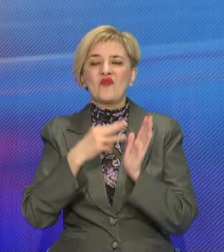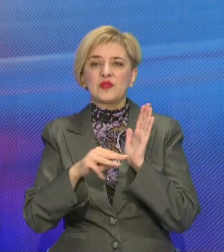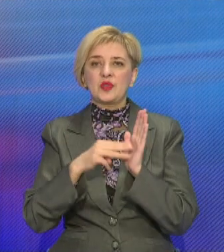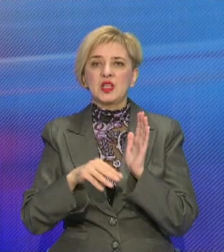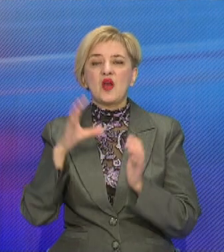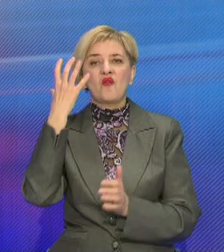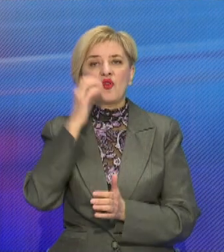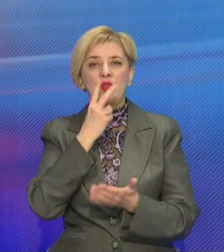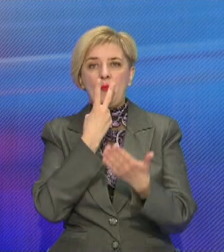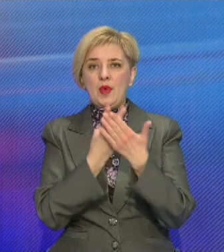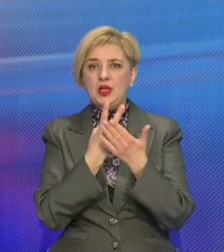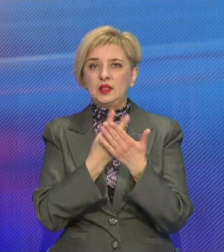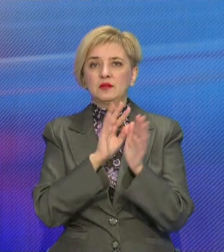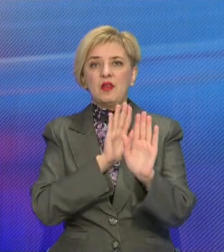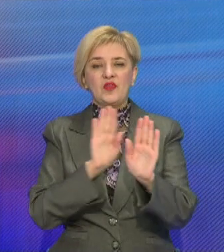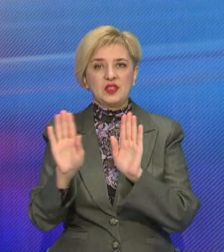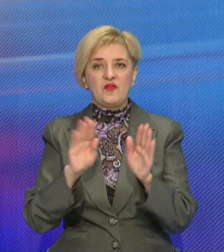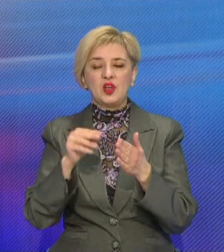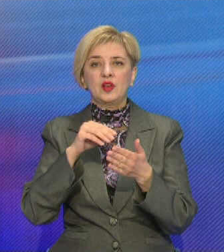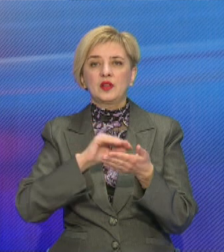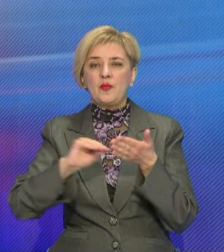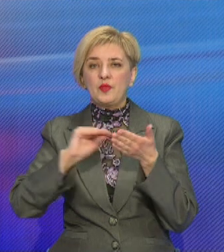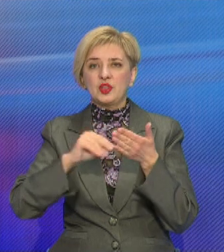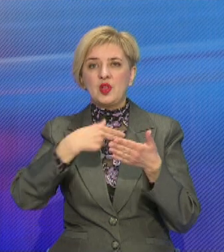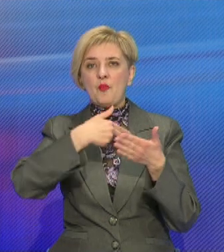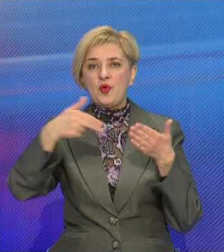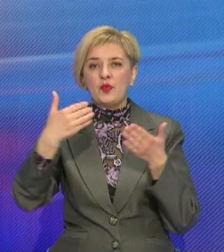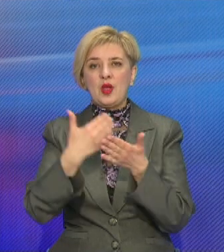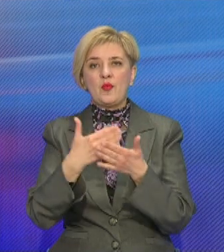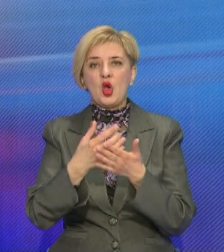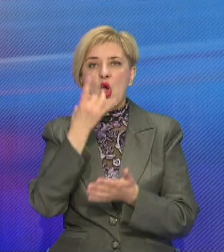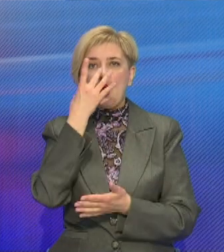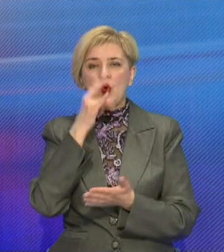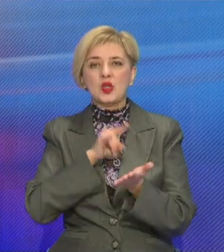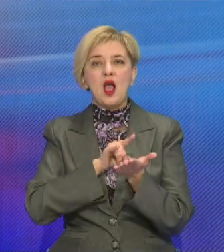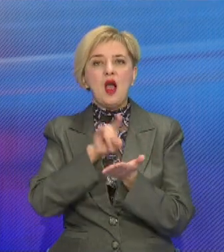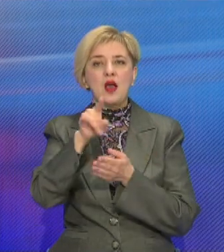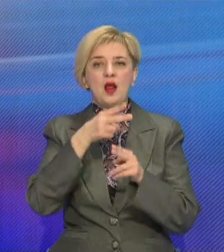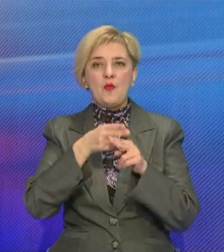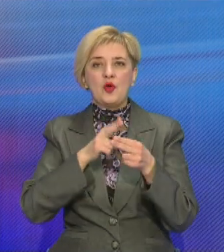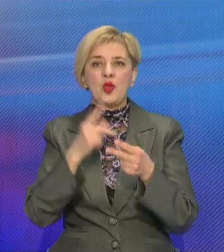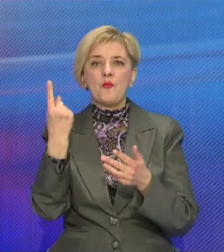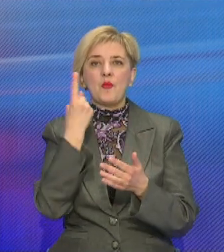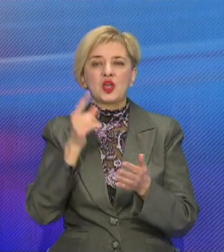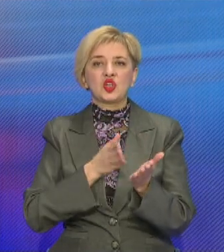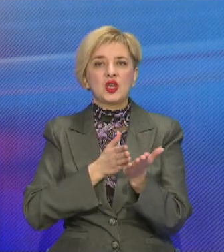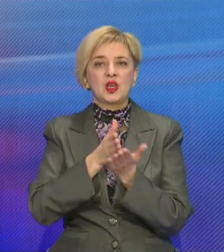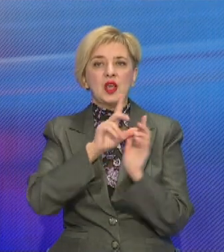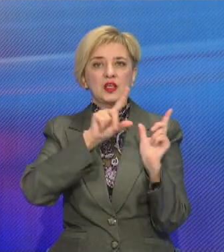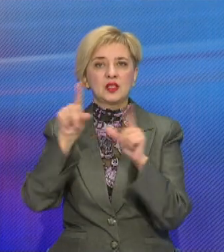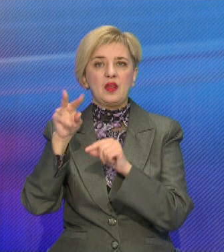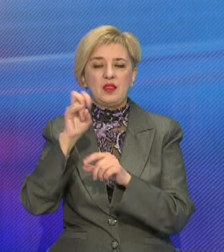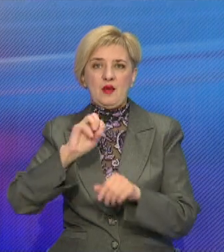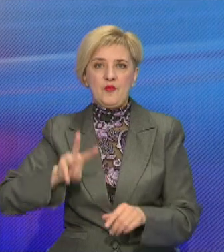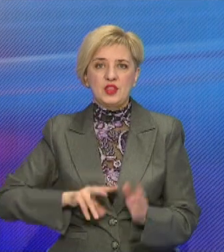сдымки, представленные на выставе, сопровождаются подписами. До прикладу, Грозинский аэропорт, первый рейс на Минск 1980.